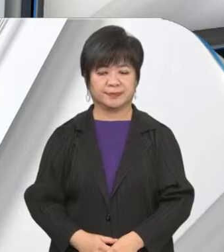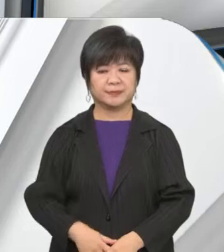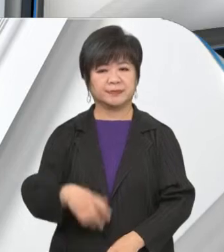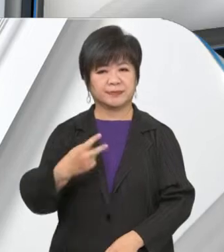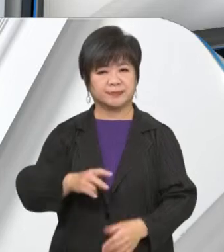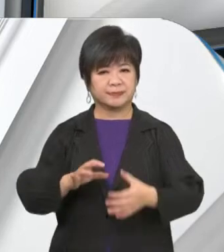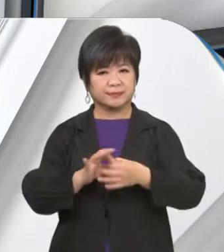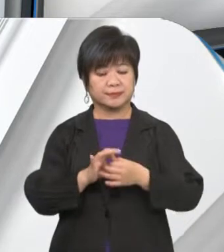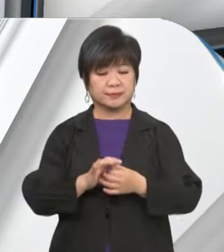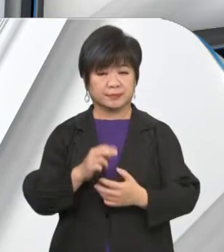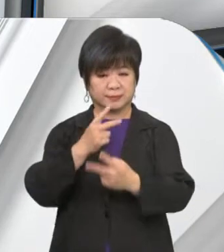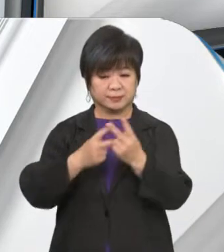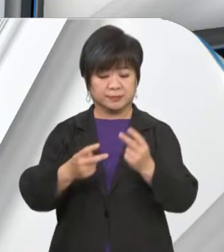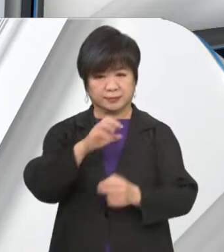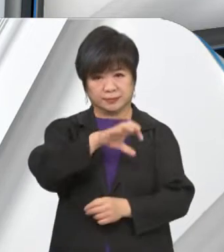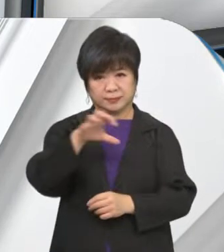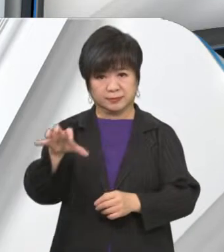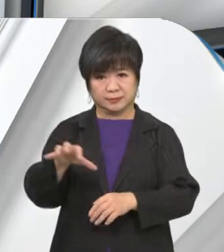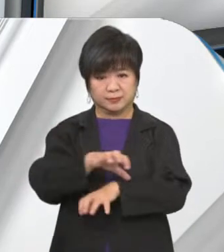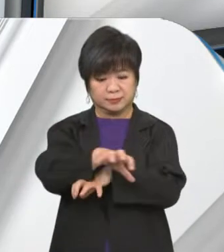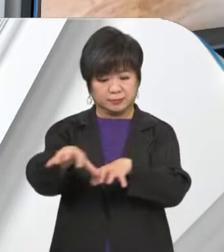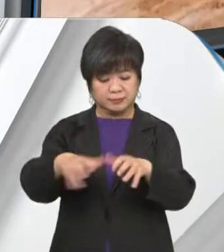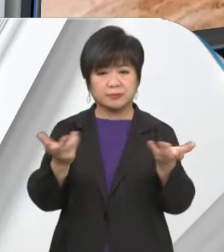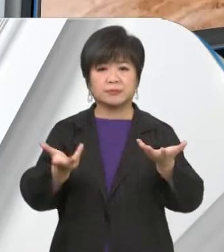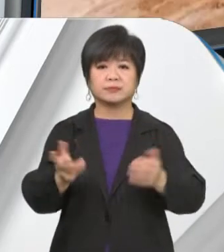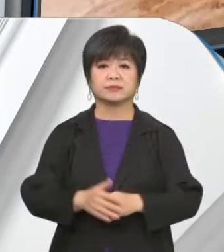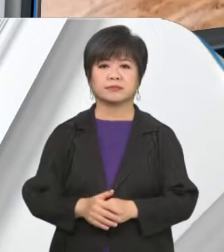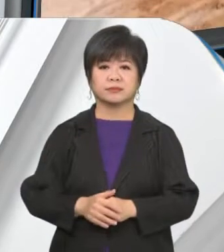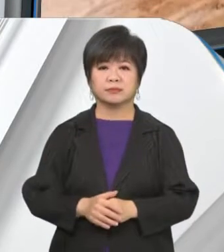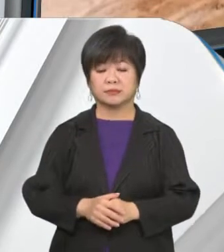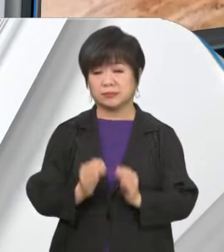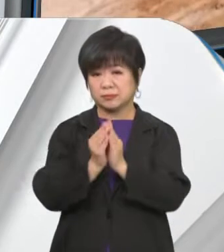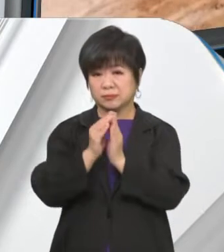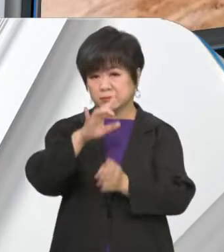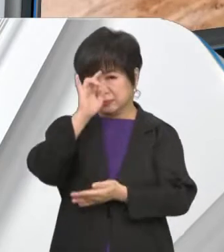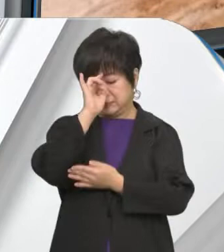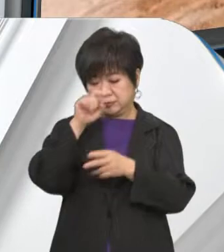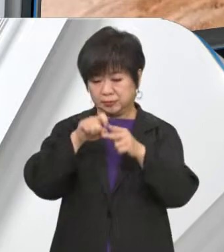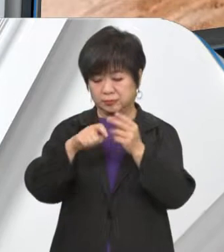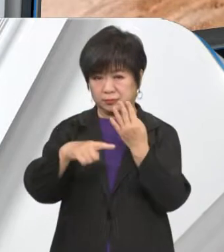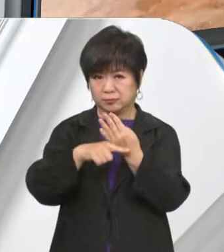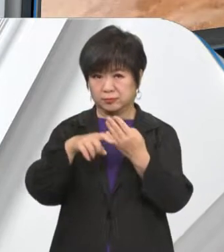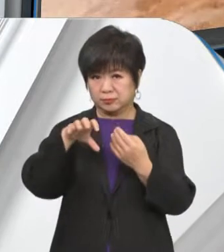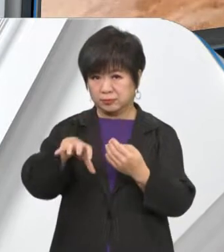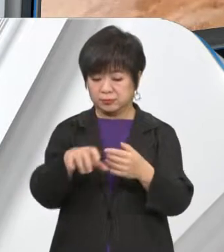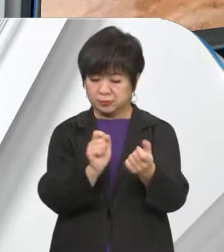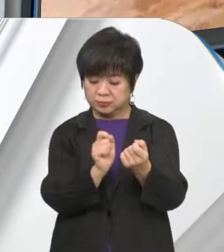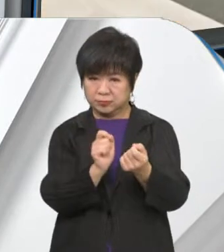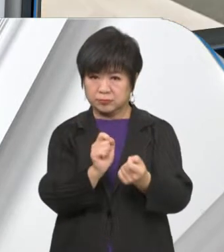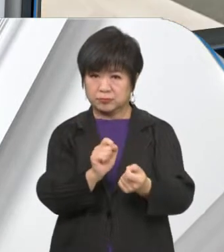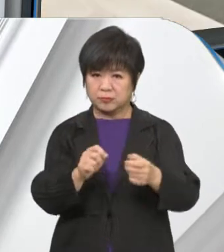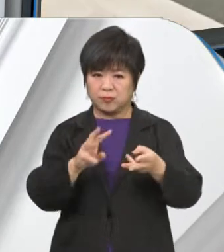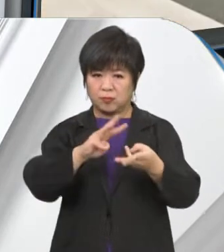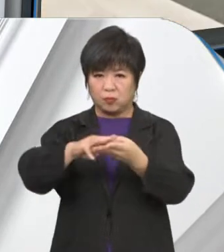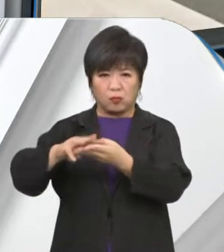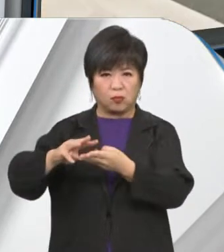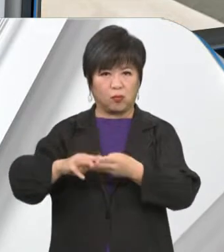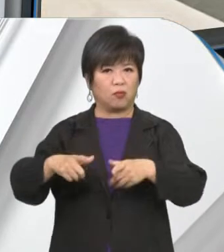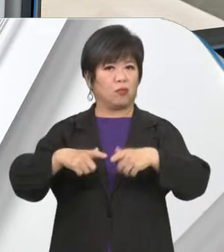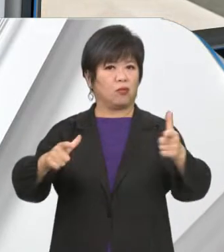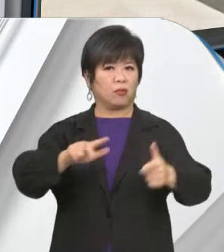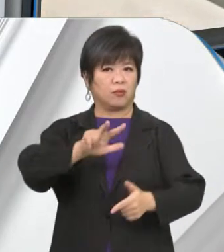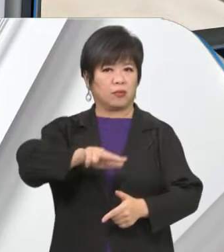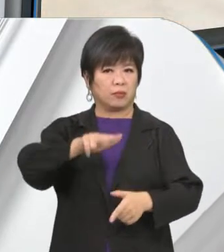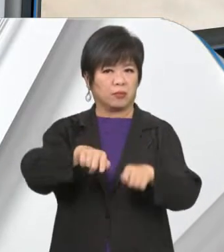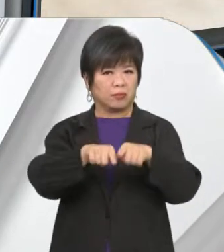其实一开始，客家庄强调了环境相关的新闻稿里看到，为在土壤干净、工业区选调，有一搭7000平安放